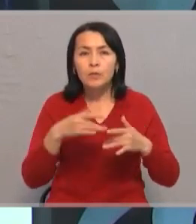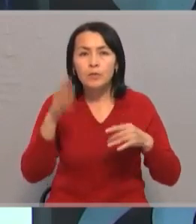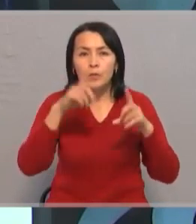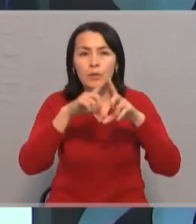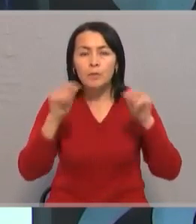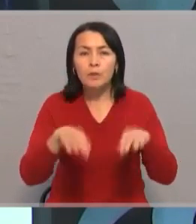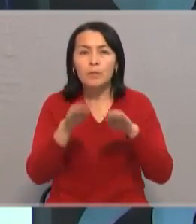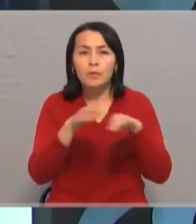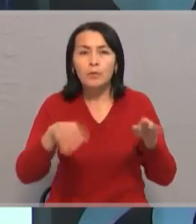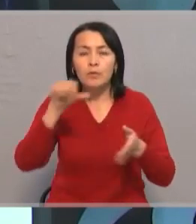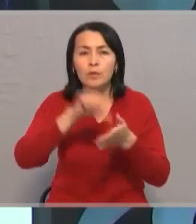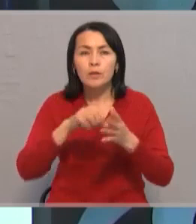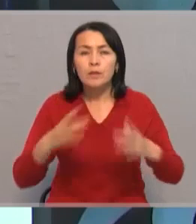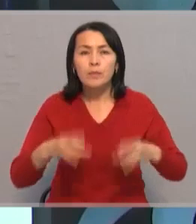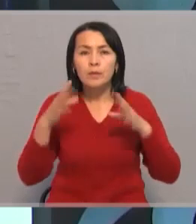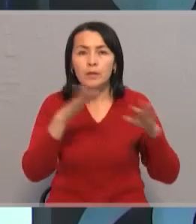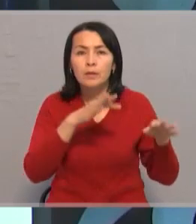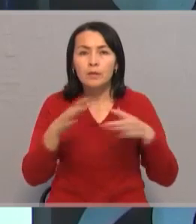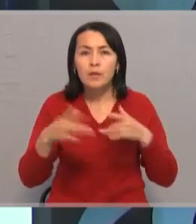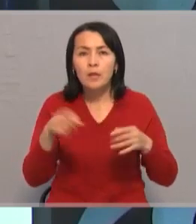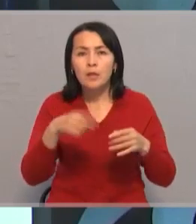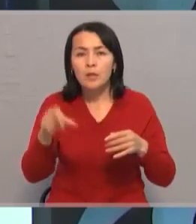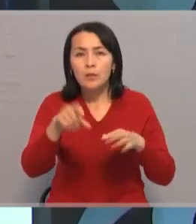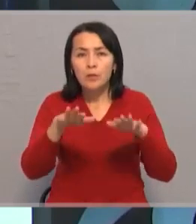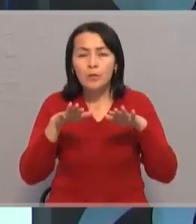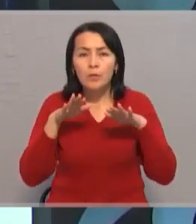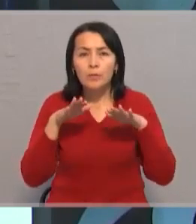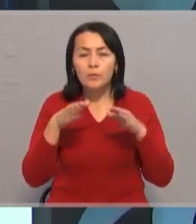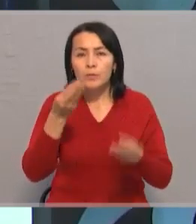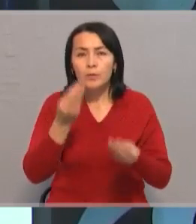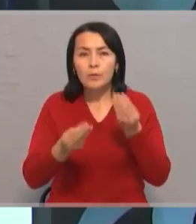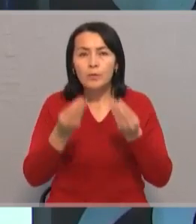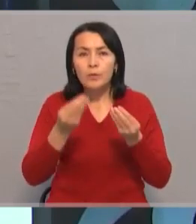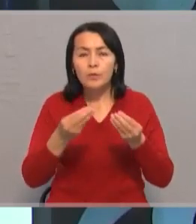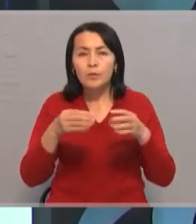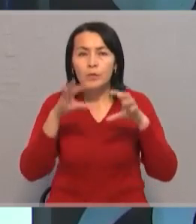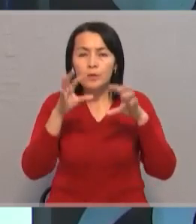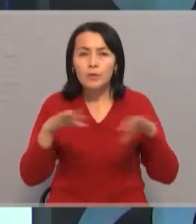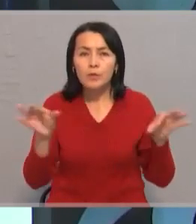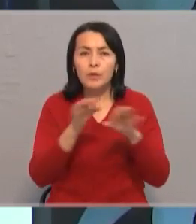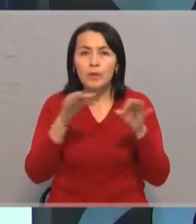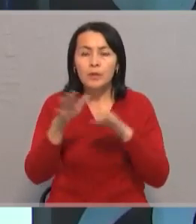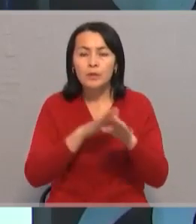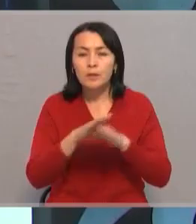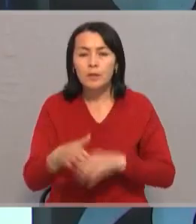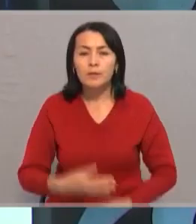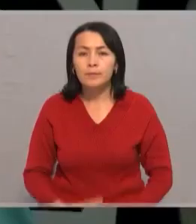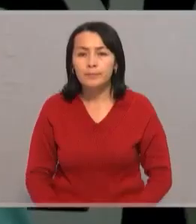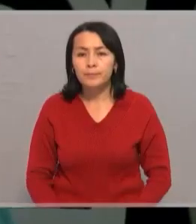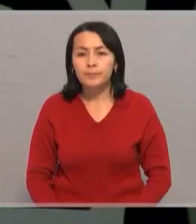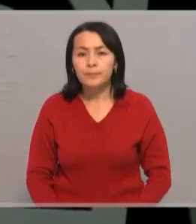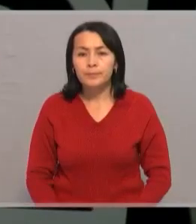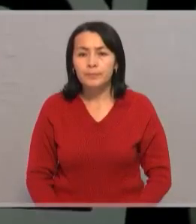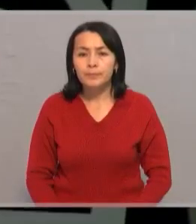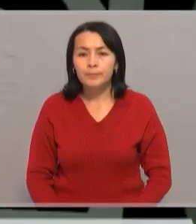мектебінің оқушылары қатысты. Мерекелік шарада әртістер көрермендерге сахналық қойылым ұсынып, дәстүрлі әндер шырқады.